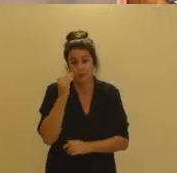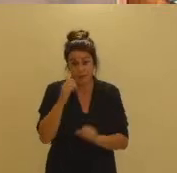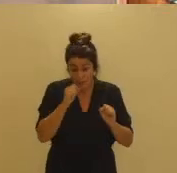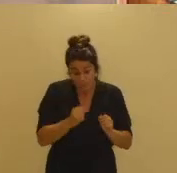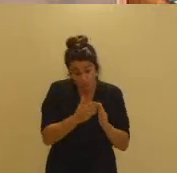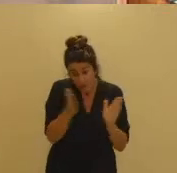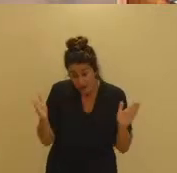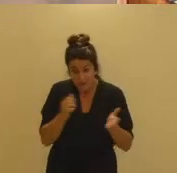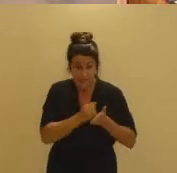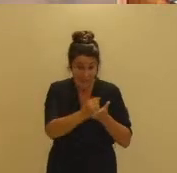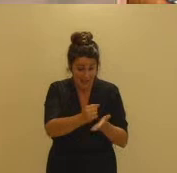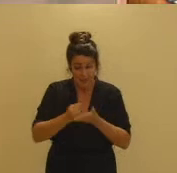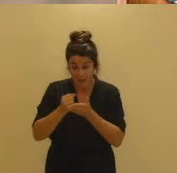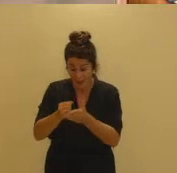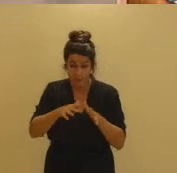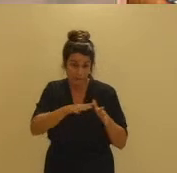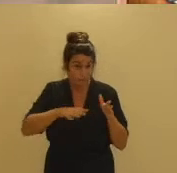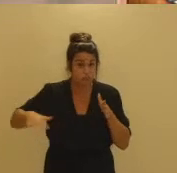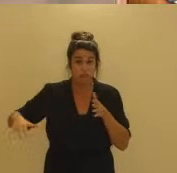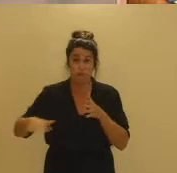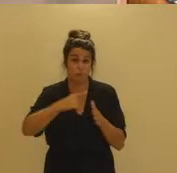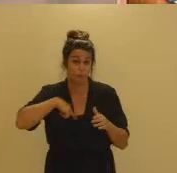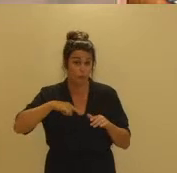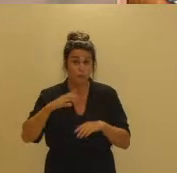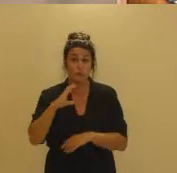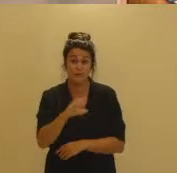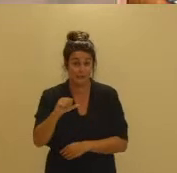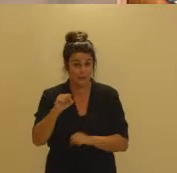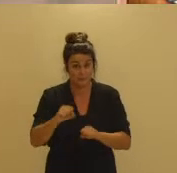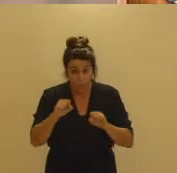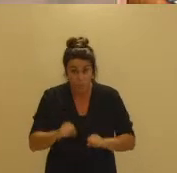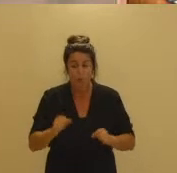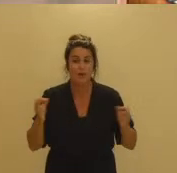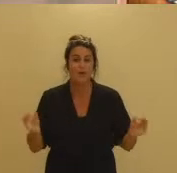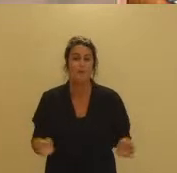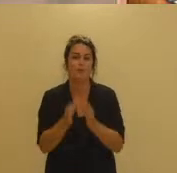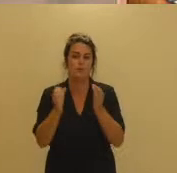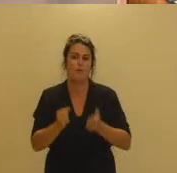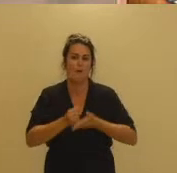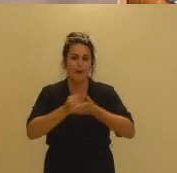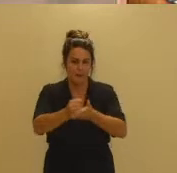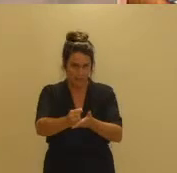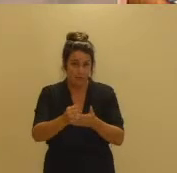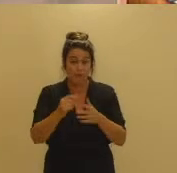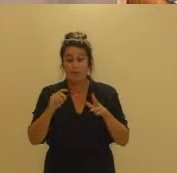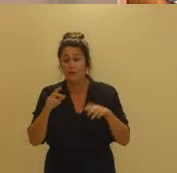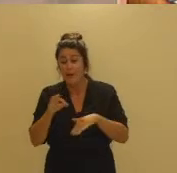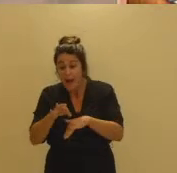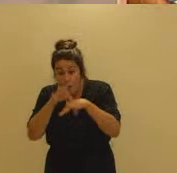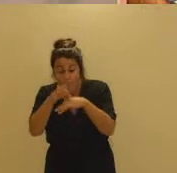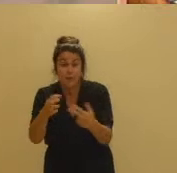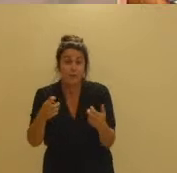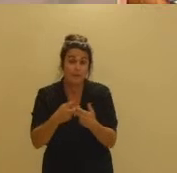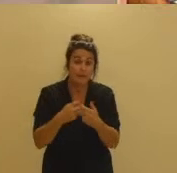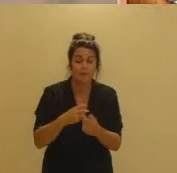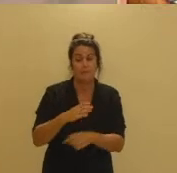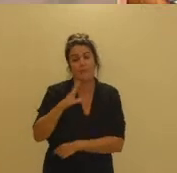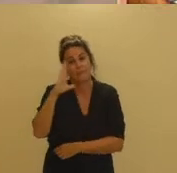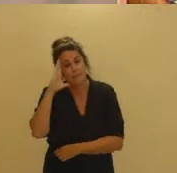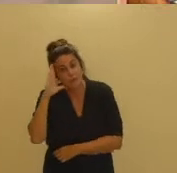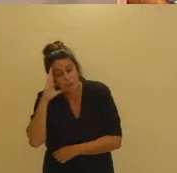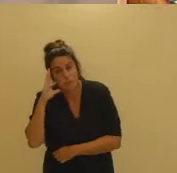aussi ponctuellement par le CCAS à travers un accompagnement de l'hébergement par des